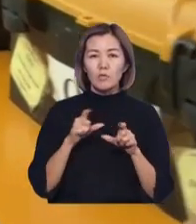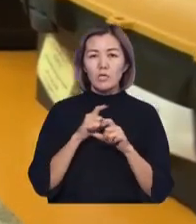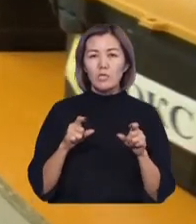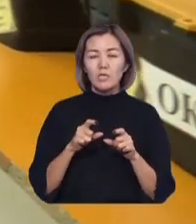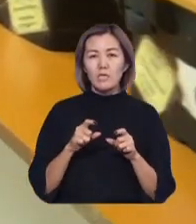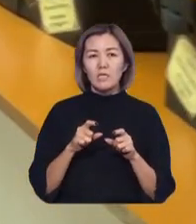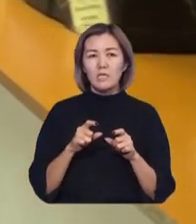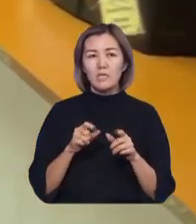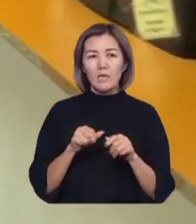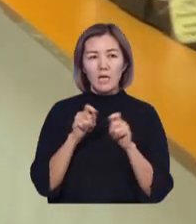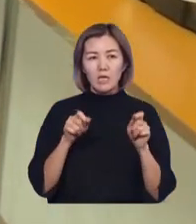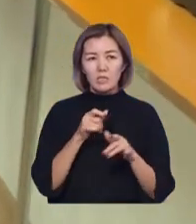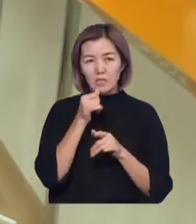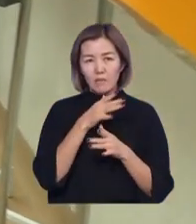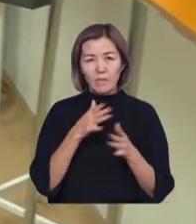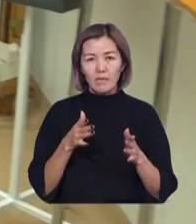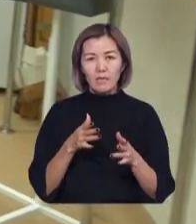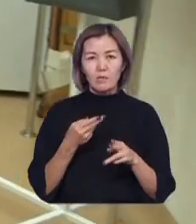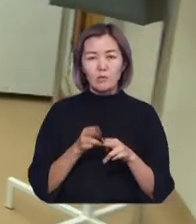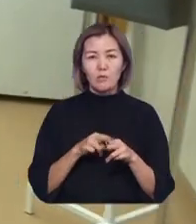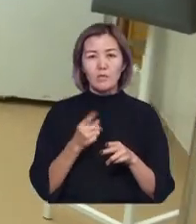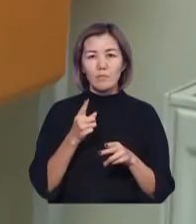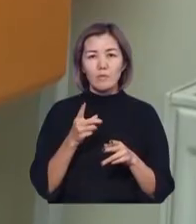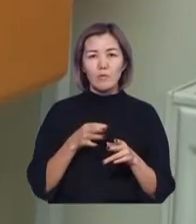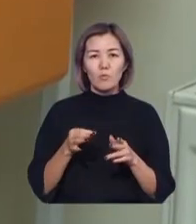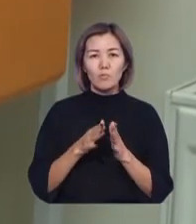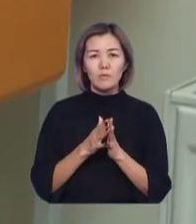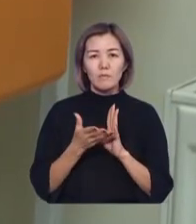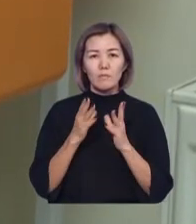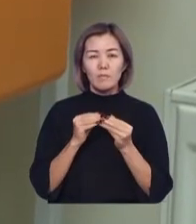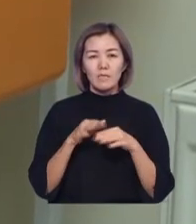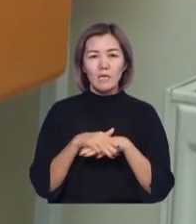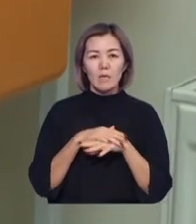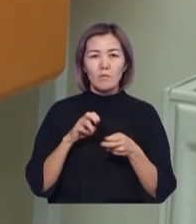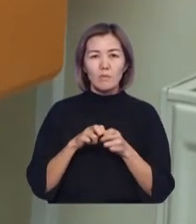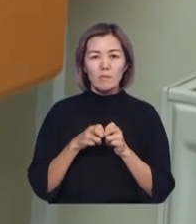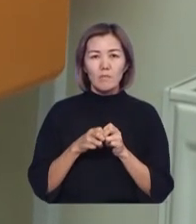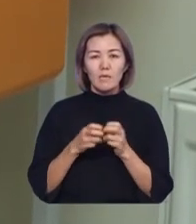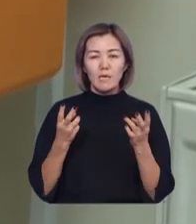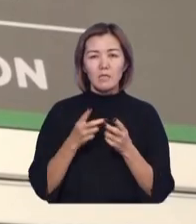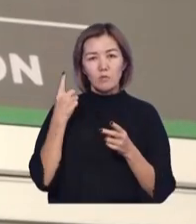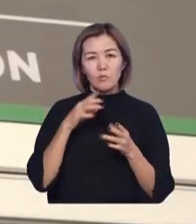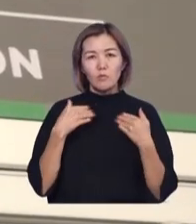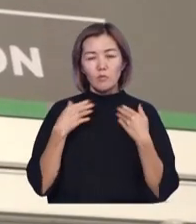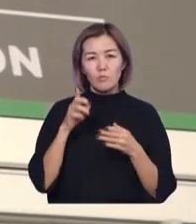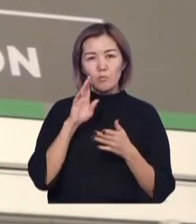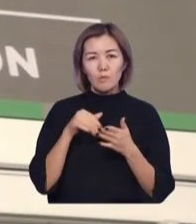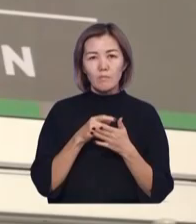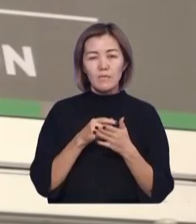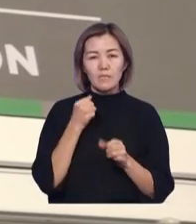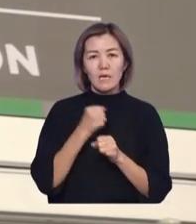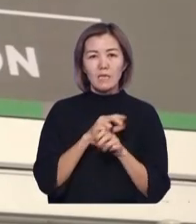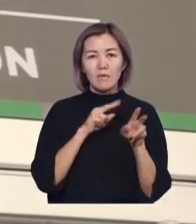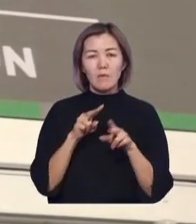спорттық кешені жарамсыз болып тұр. Сондықтан депутат бір ғана облыс емес, тегіс ел бойынша бар проблемаға қатысты ойын білдіріп,